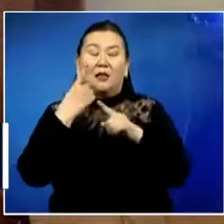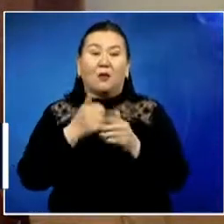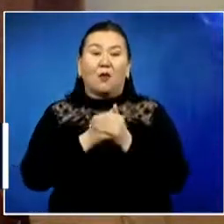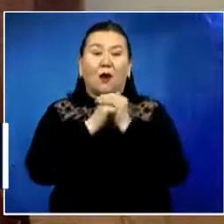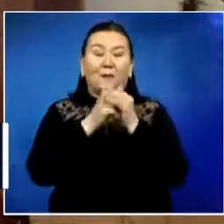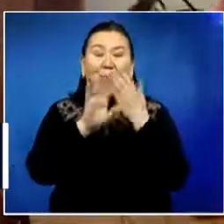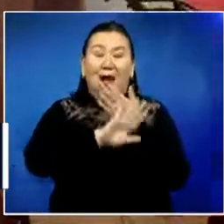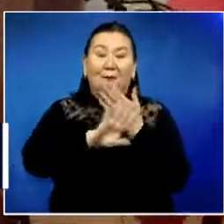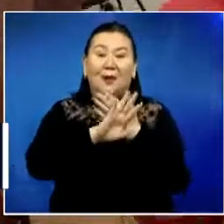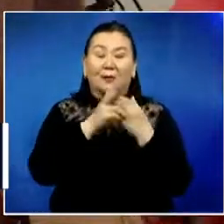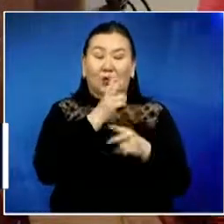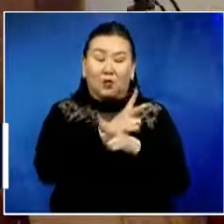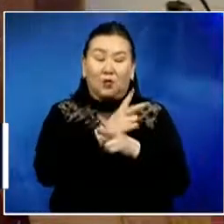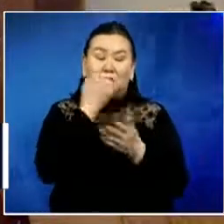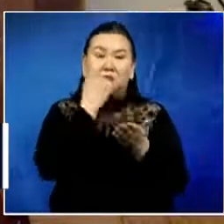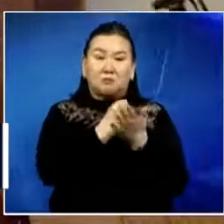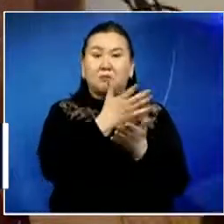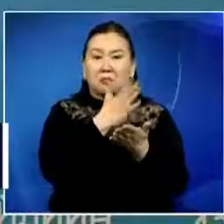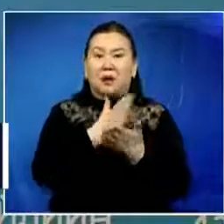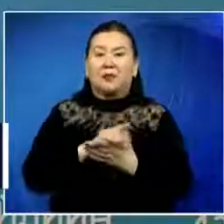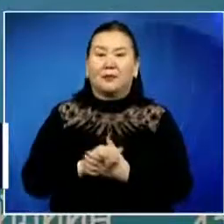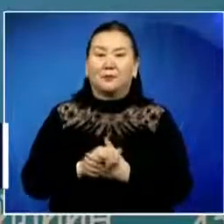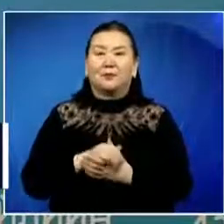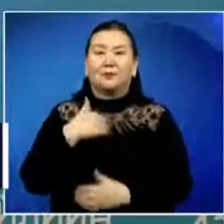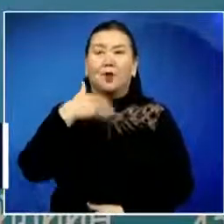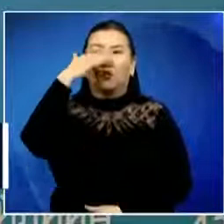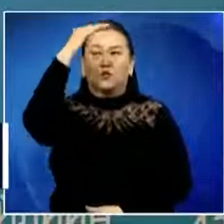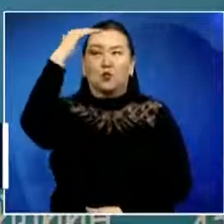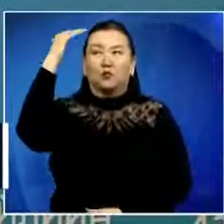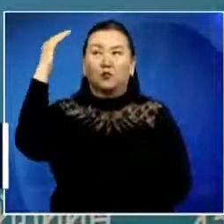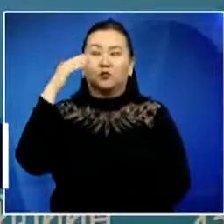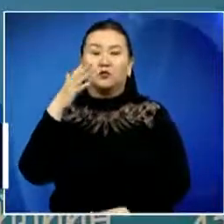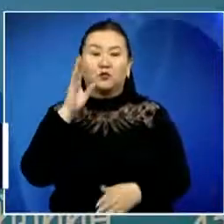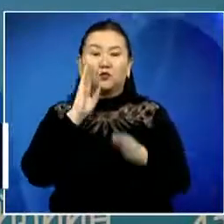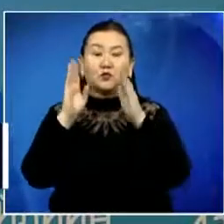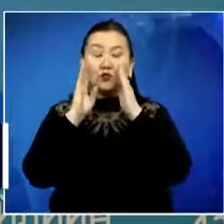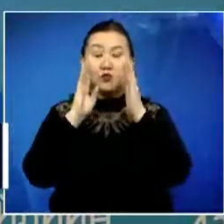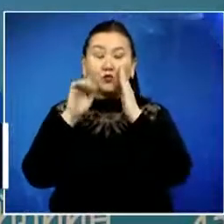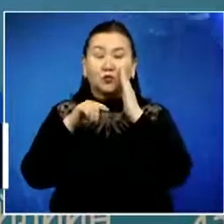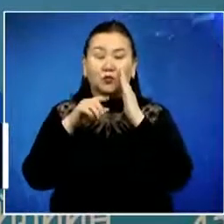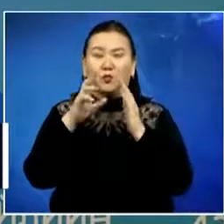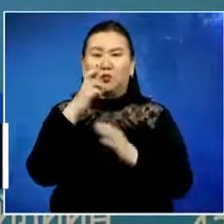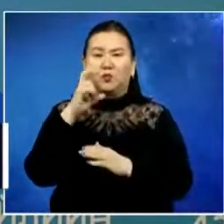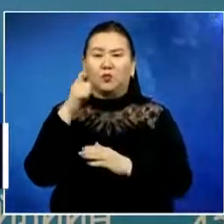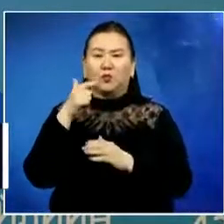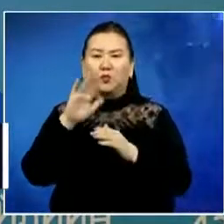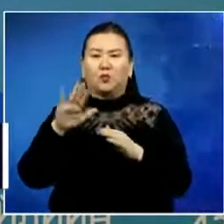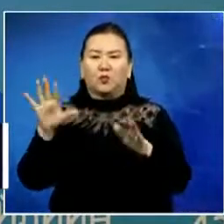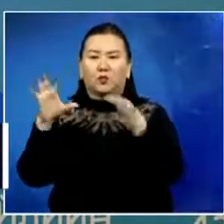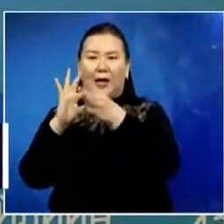холбогдсон тусгайлсан хуулийг бол баталж гаргадаг болсон байна. Томчууд бидний сошиалын энэ бүдүүлэг харилцааг хүүхдүүд халттай группуд